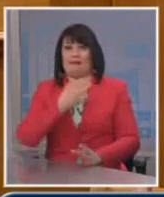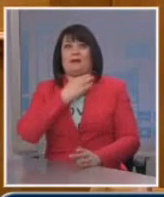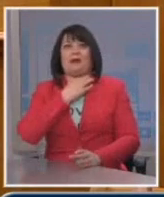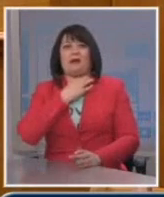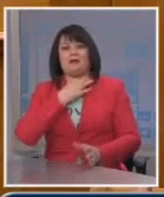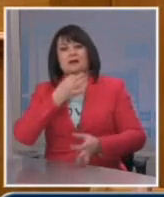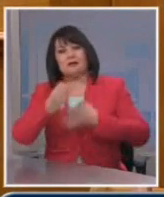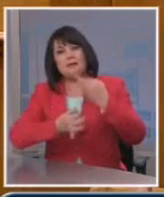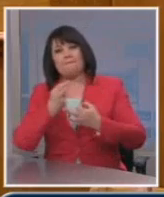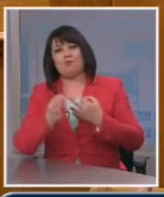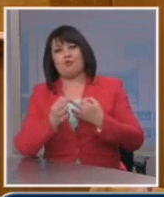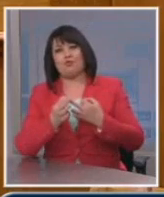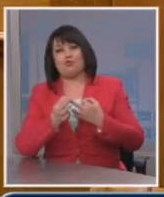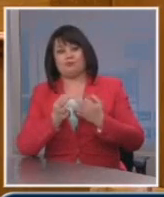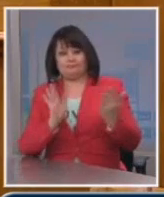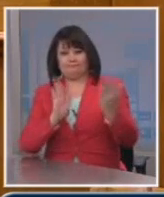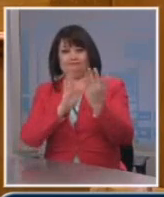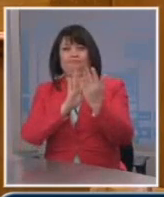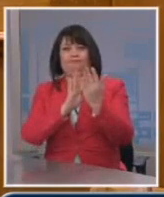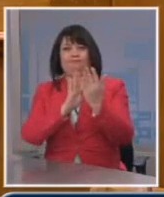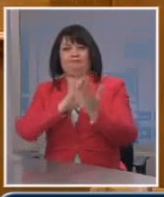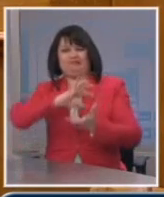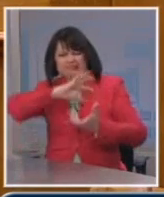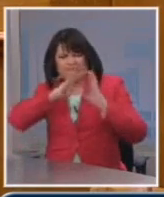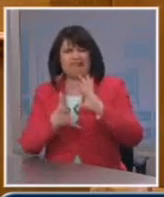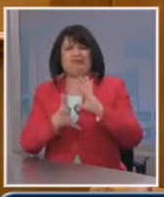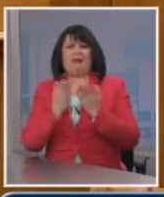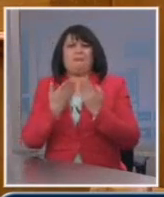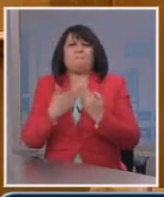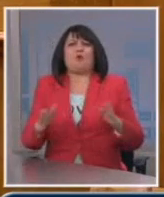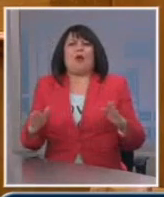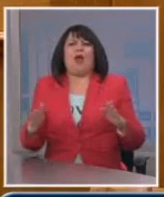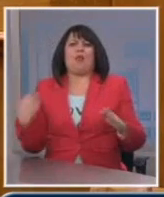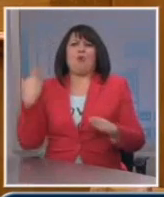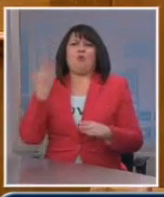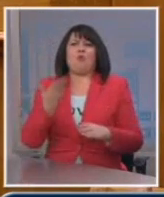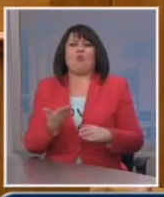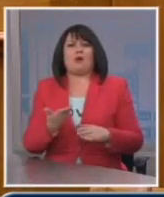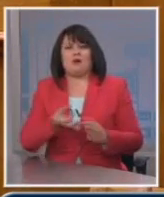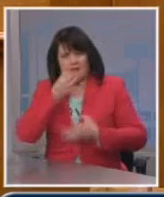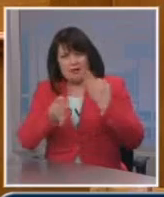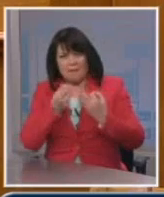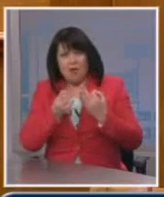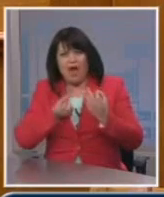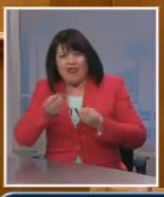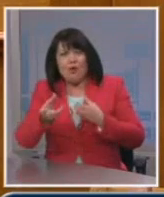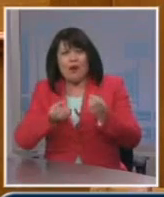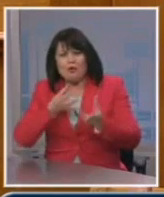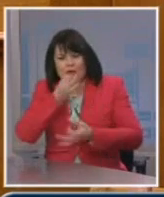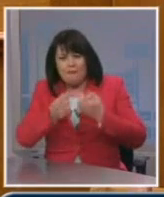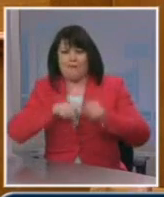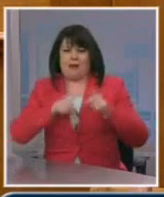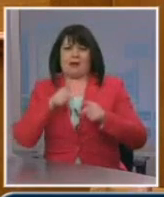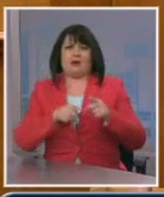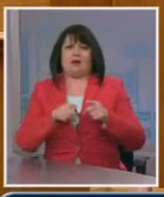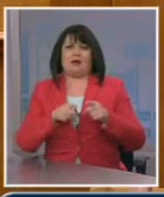ανάγκη απέναντι σε αυτή τη φοβερή στρέβλωση και την προπαγάνδα όλων των ημερών να μιλήσω και με αριθμούς σήμερα. Λίγο